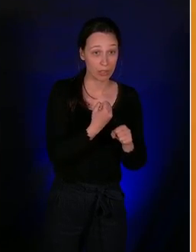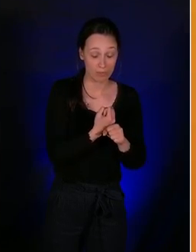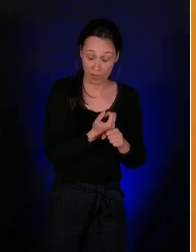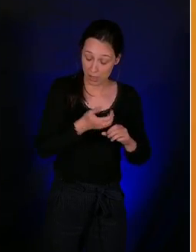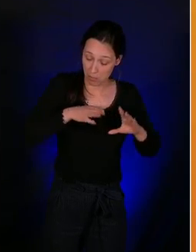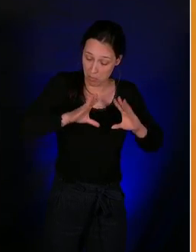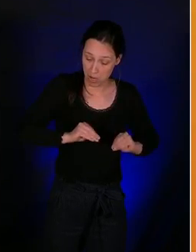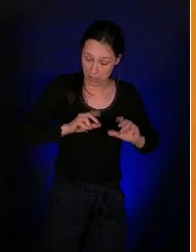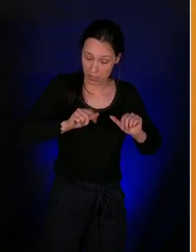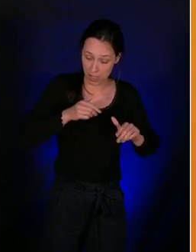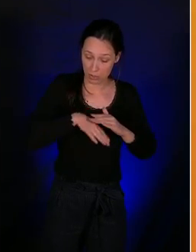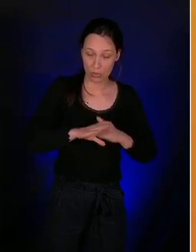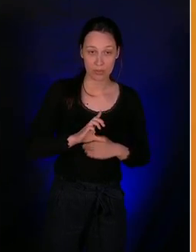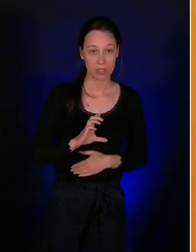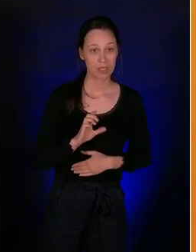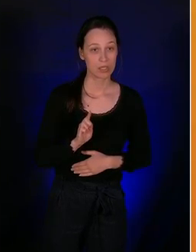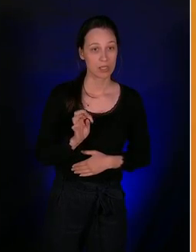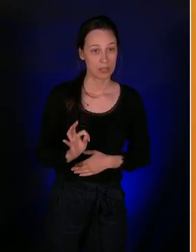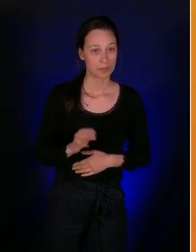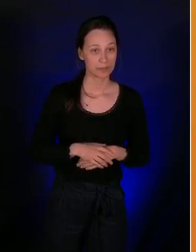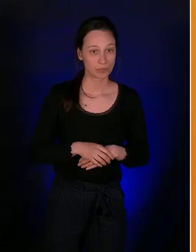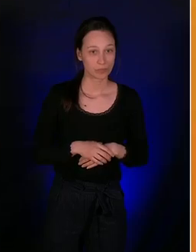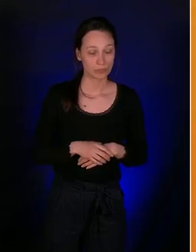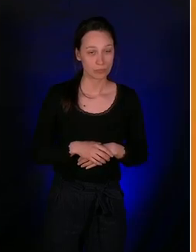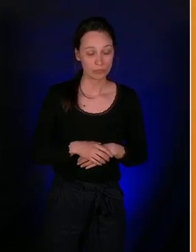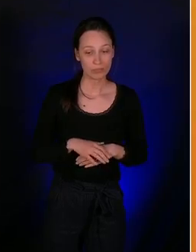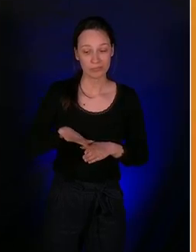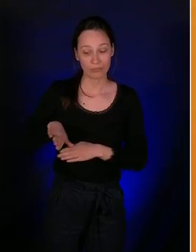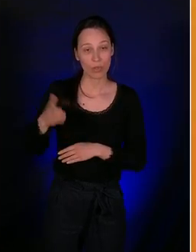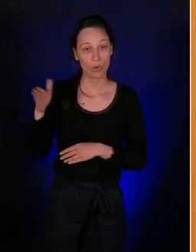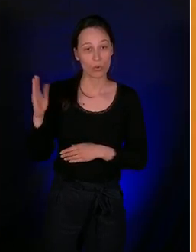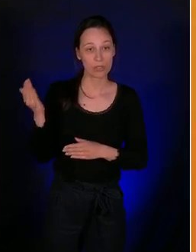Dans le désordre aussi, des interventions sur les transports